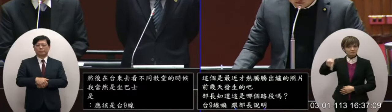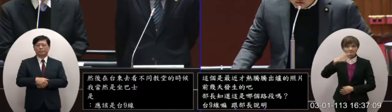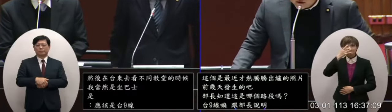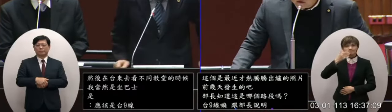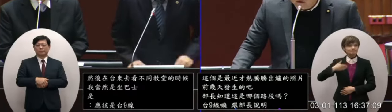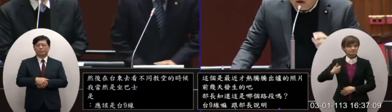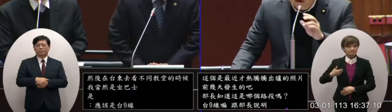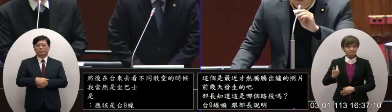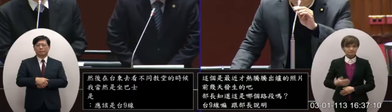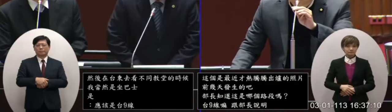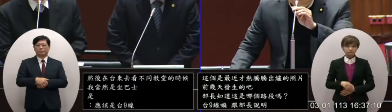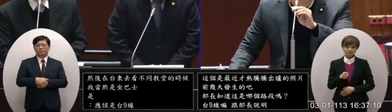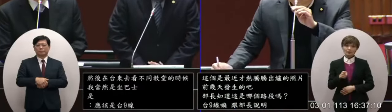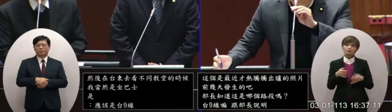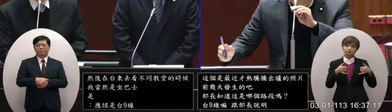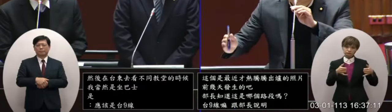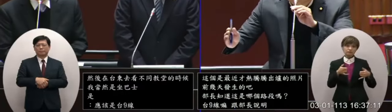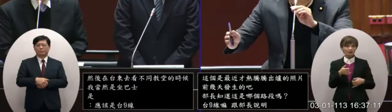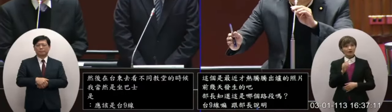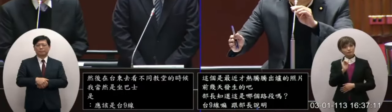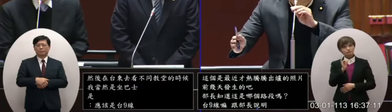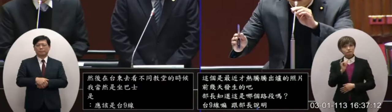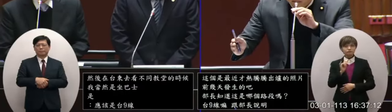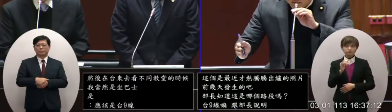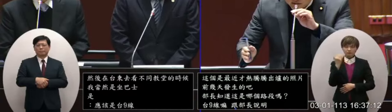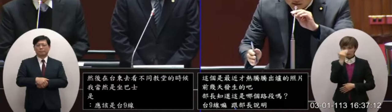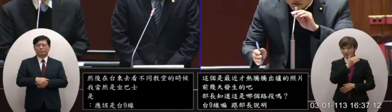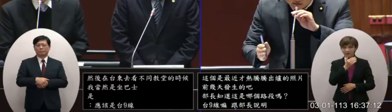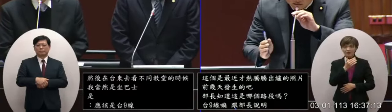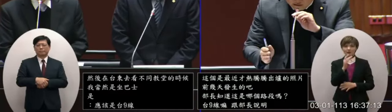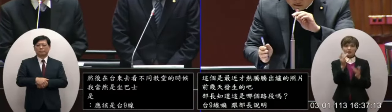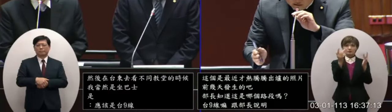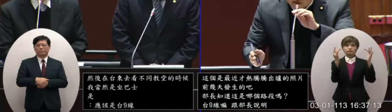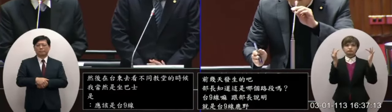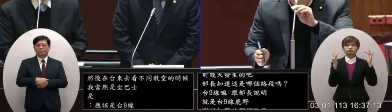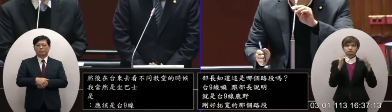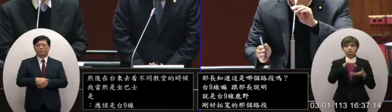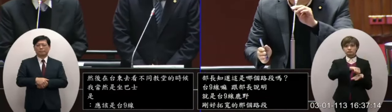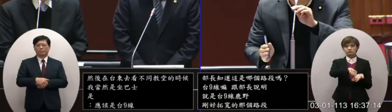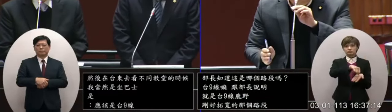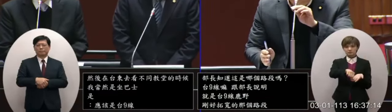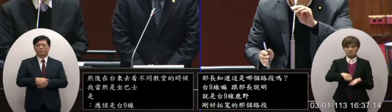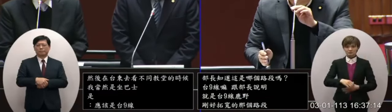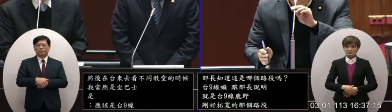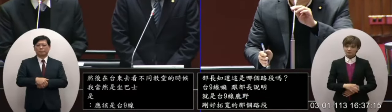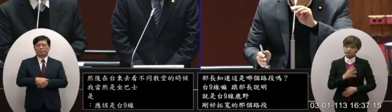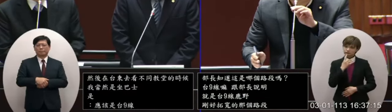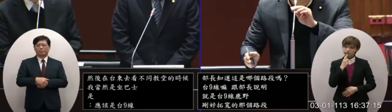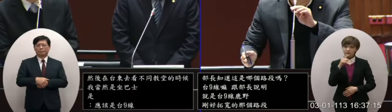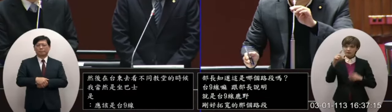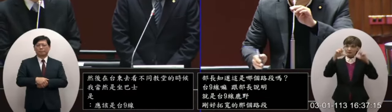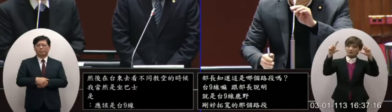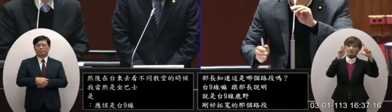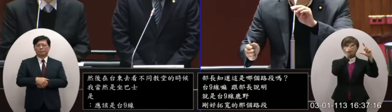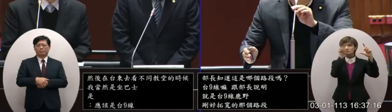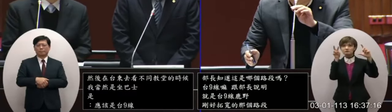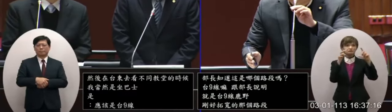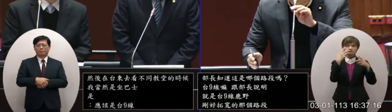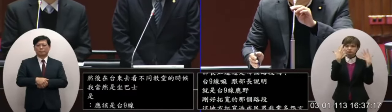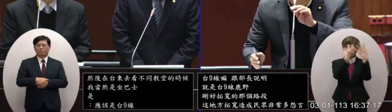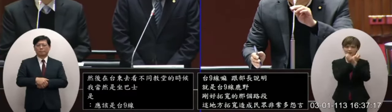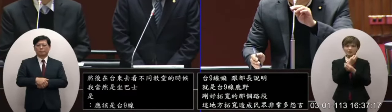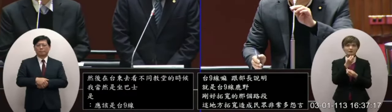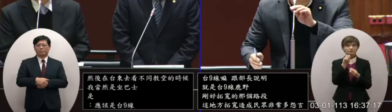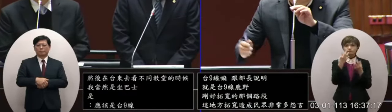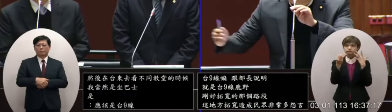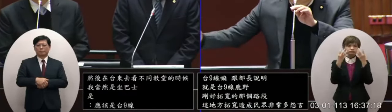说，那楼呵呵多多嫌那边个定定区啊，然后弄得这样子，指示上不是很明确。我们花那么多的